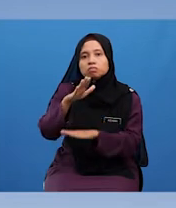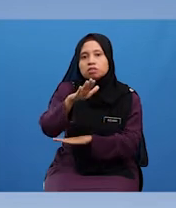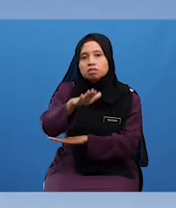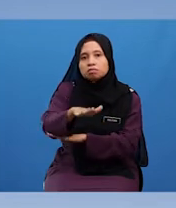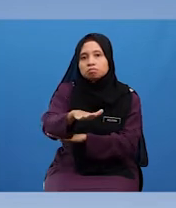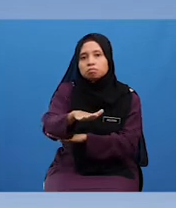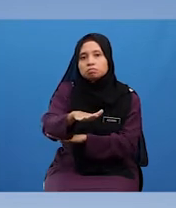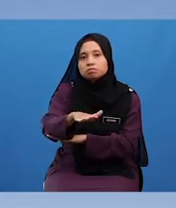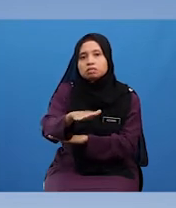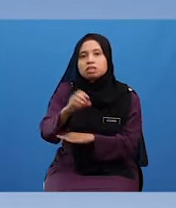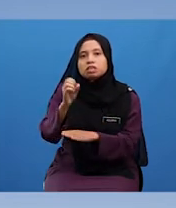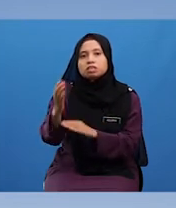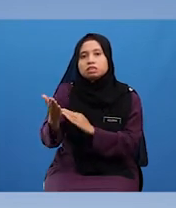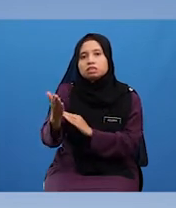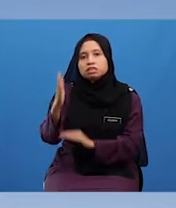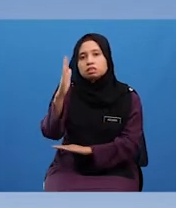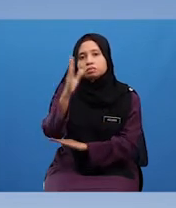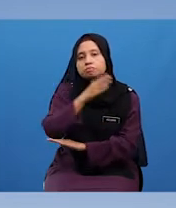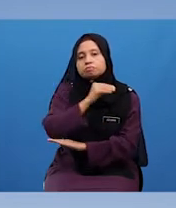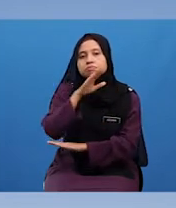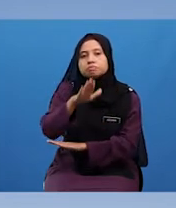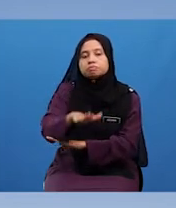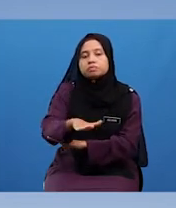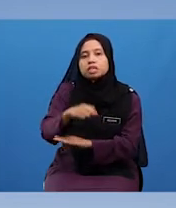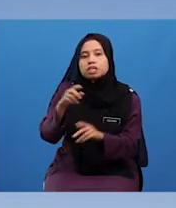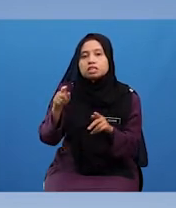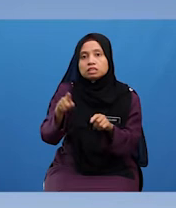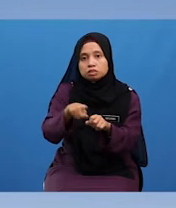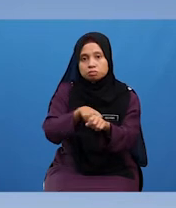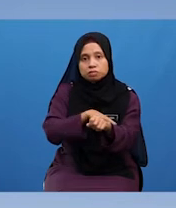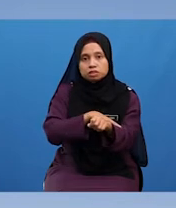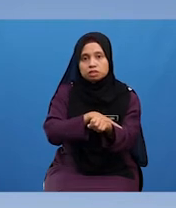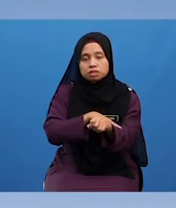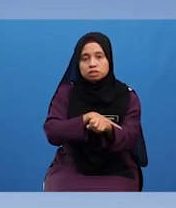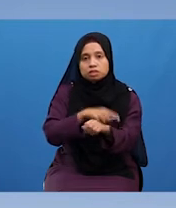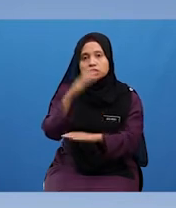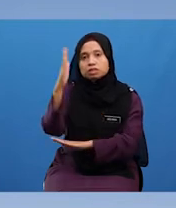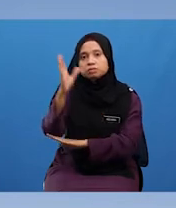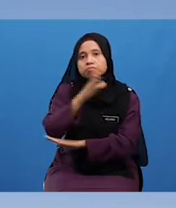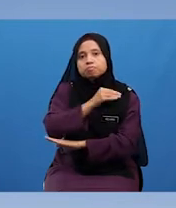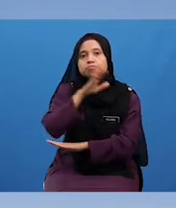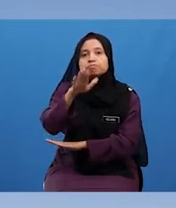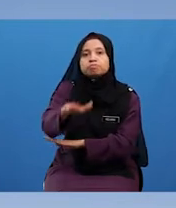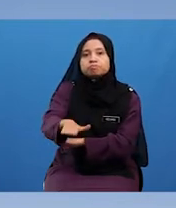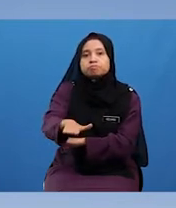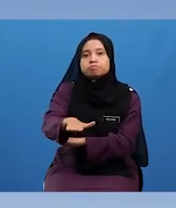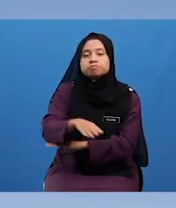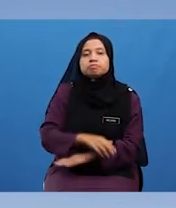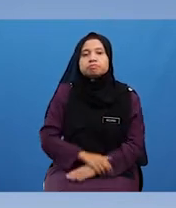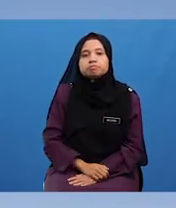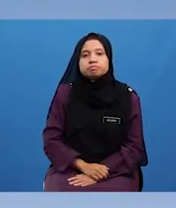siang dan malam, siang dan malam, sepanjang siang dan